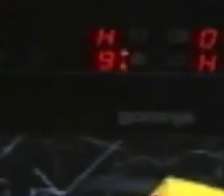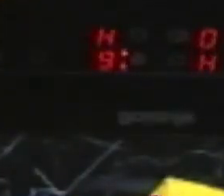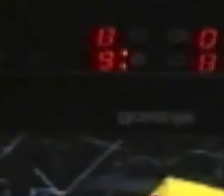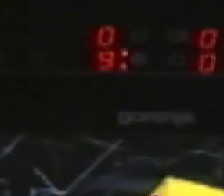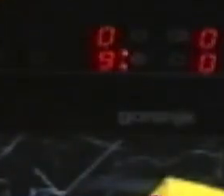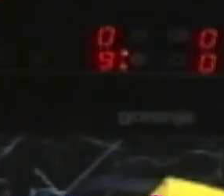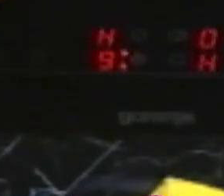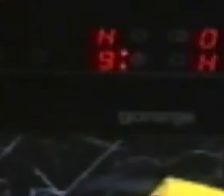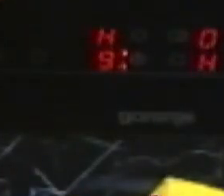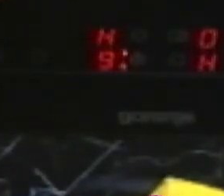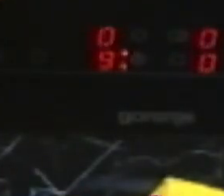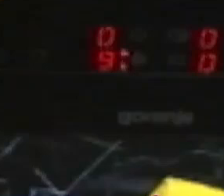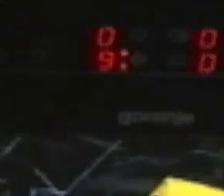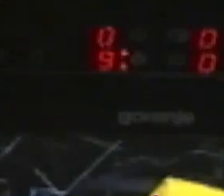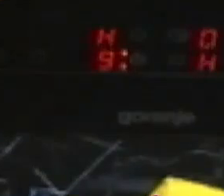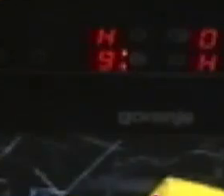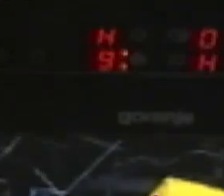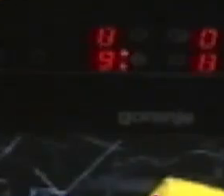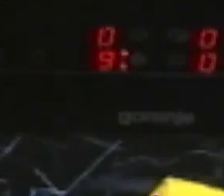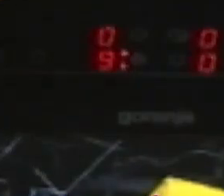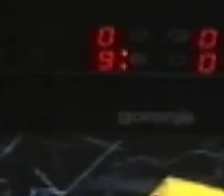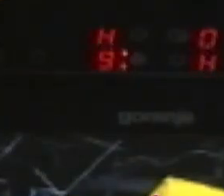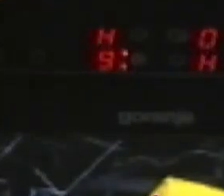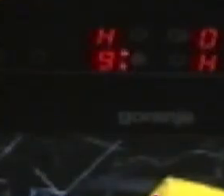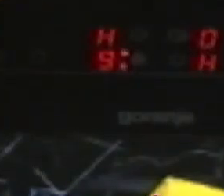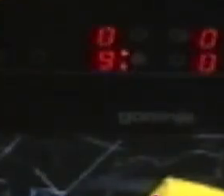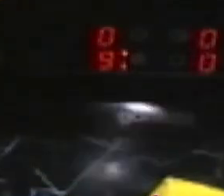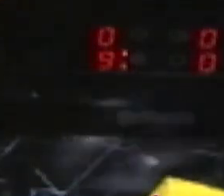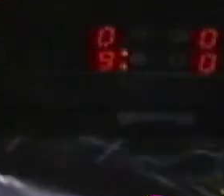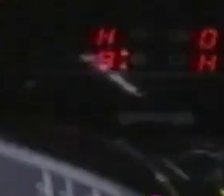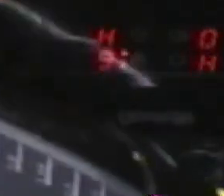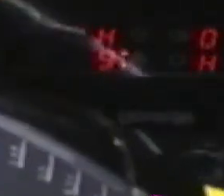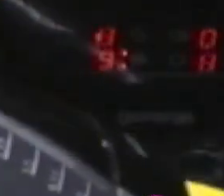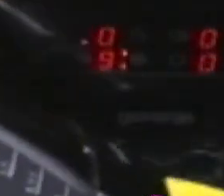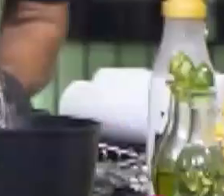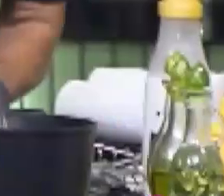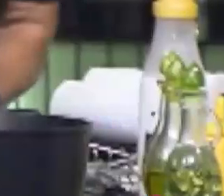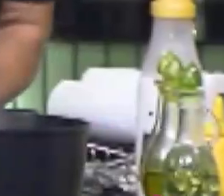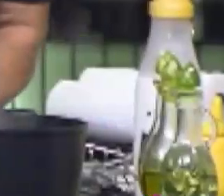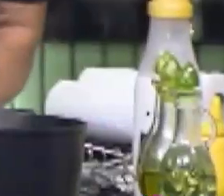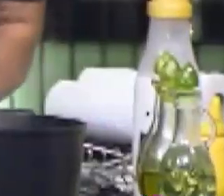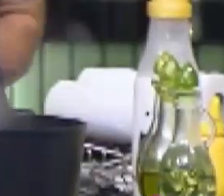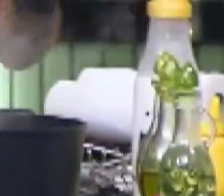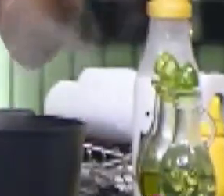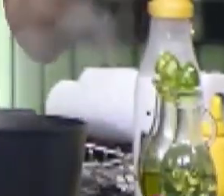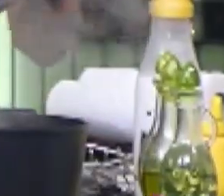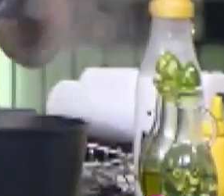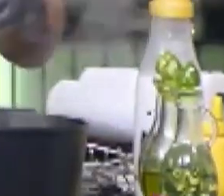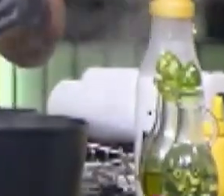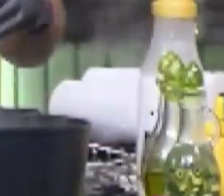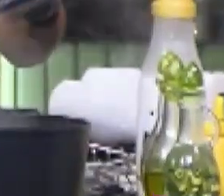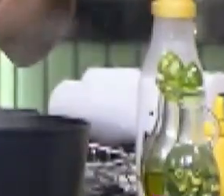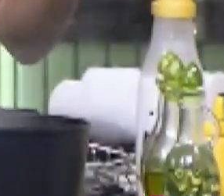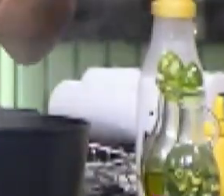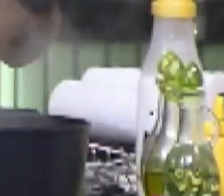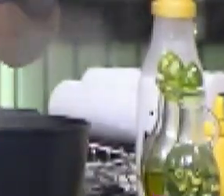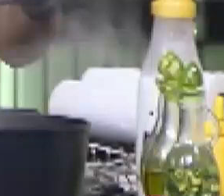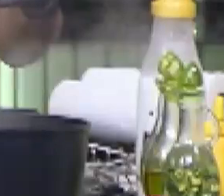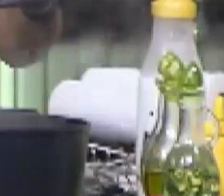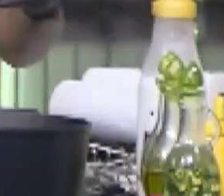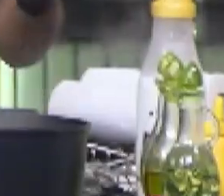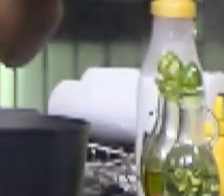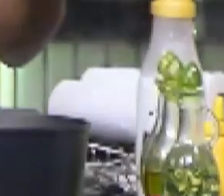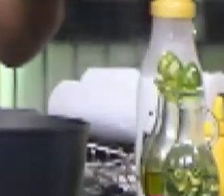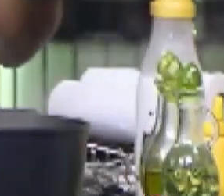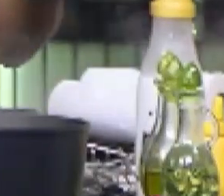وكمون وكزبره والخضار. ناخد معانا الميه بتاعته بقى. لازم نسمع الطشه دي. وانا قلت قبل كده